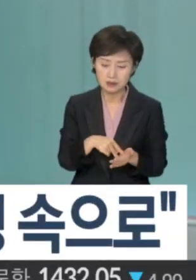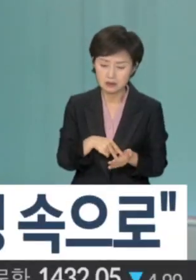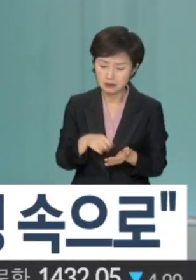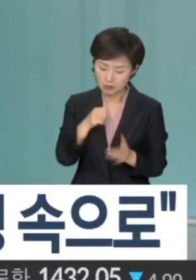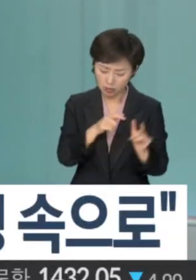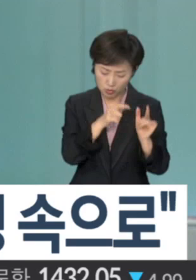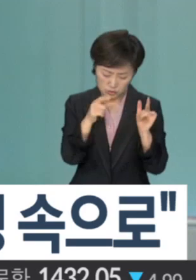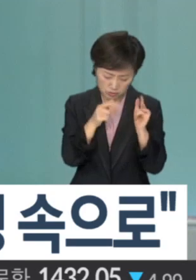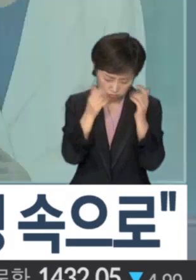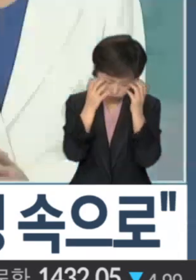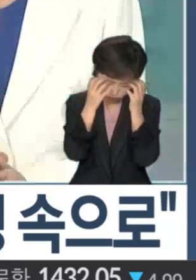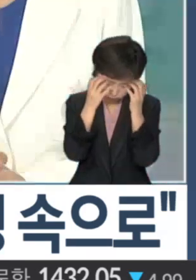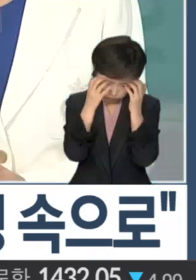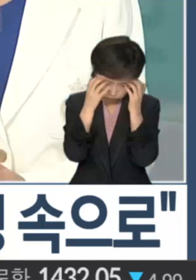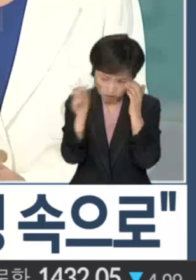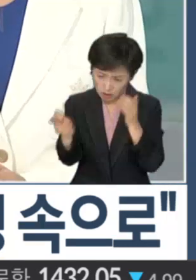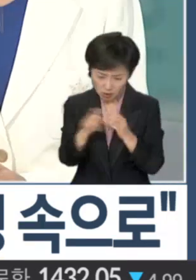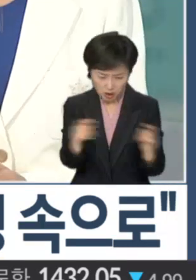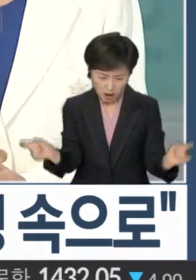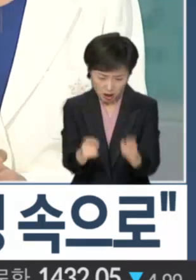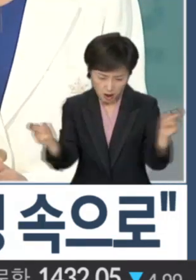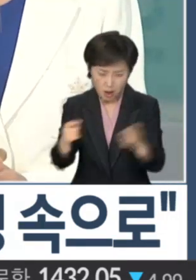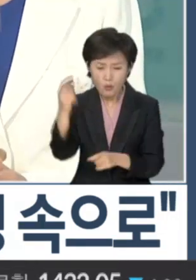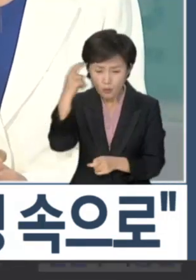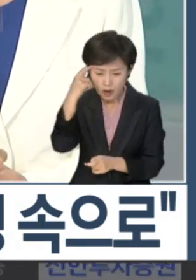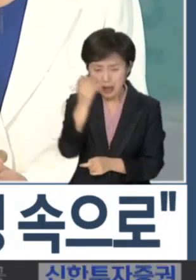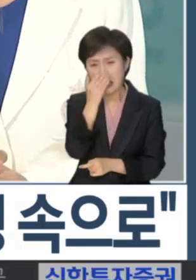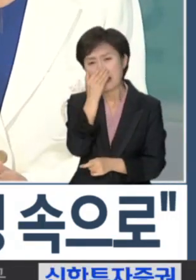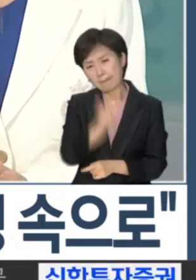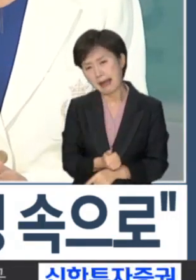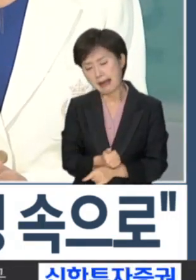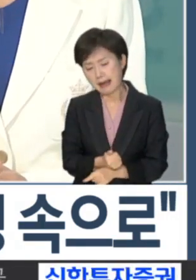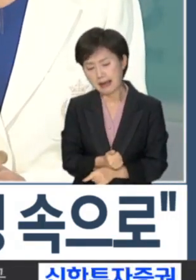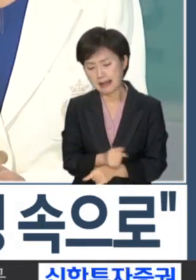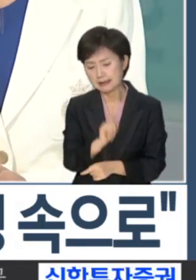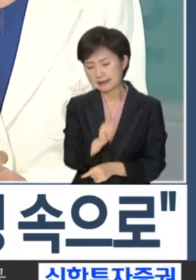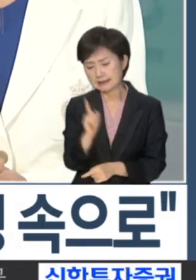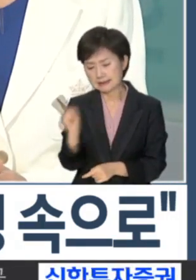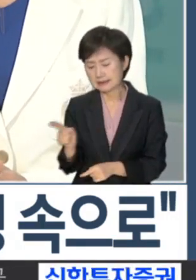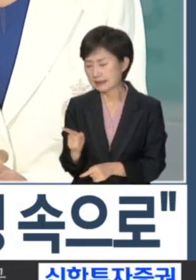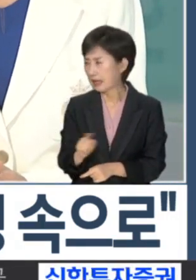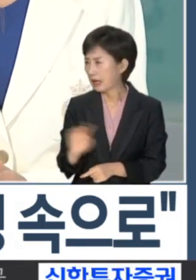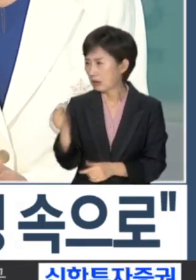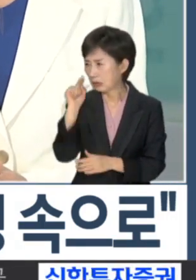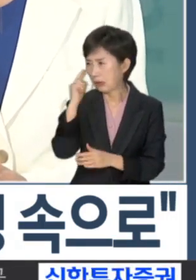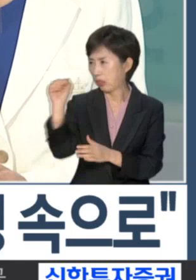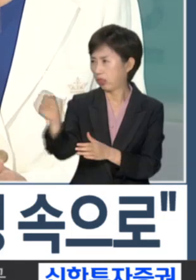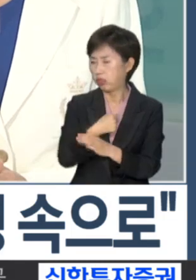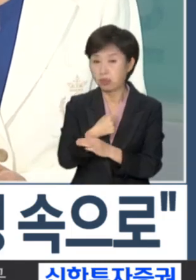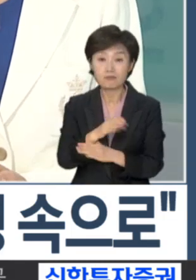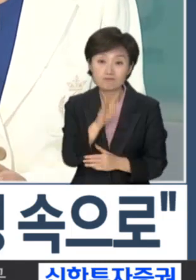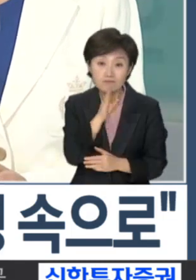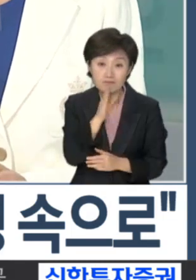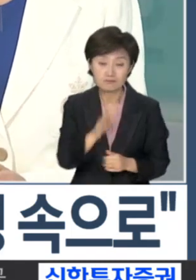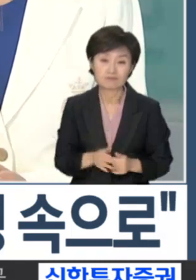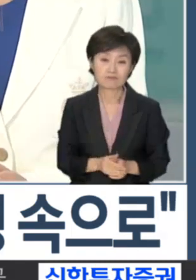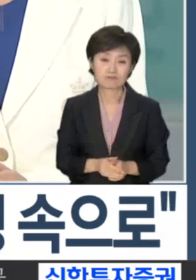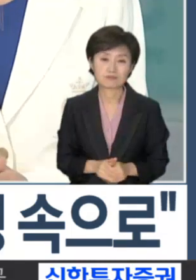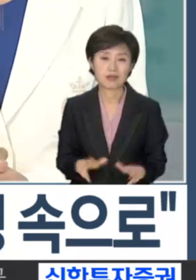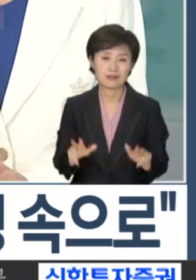힘든데 왜 이렇게 싸우냐 이걸로 굉장히 피로감과 또 지긋지긋함을 호소하고 있었습니다.